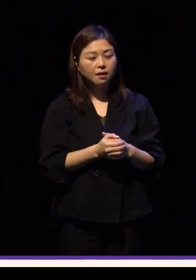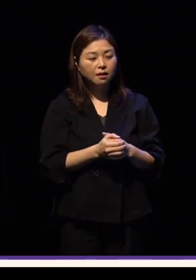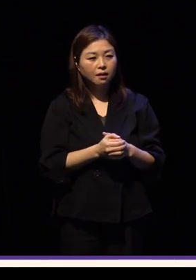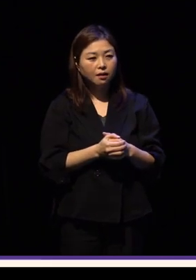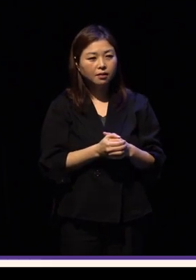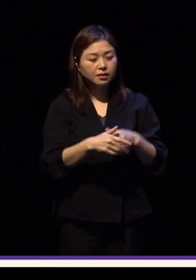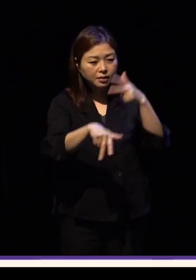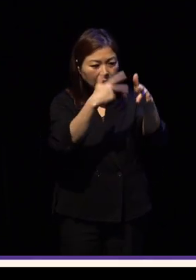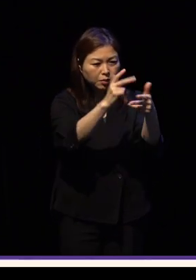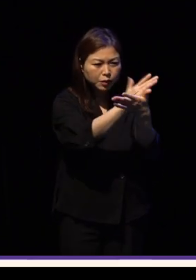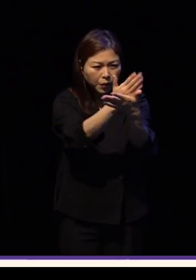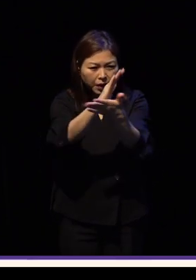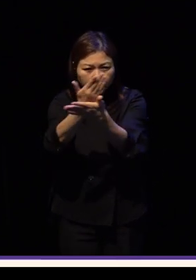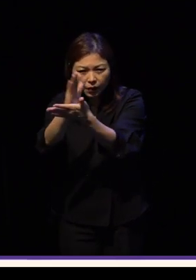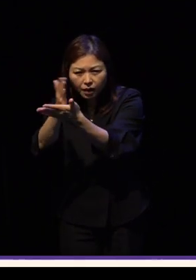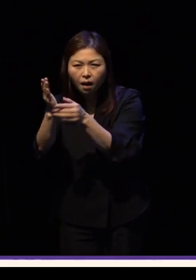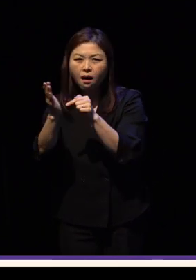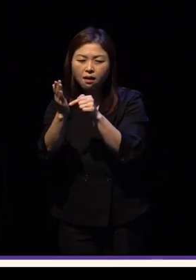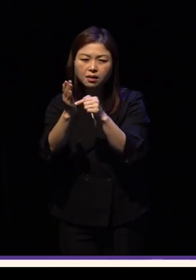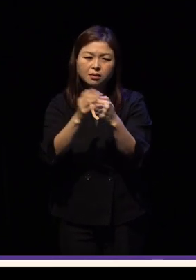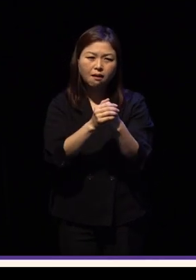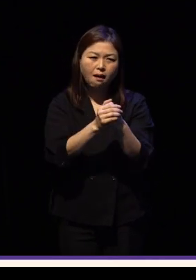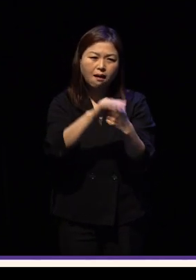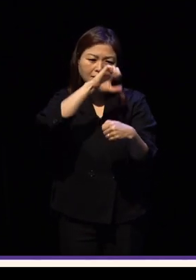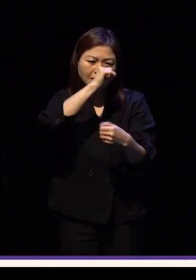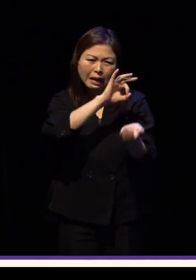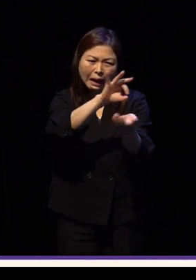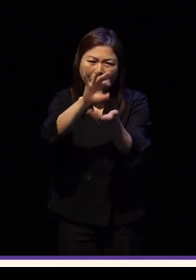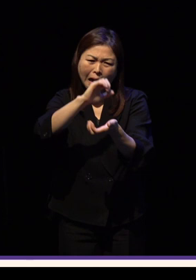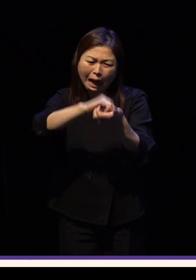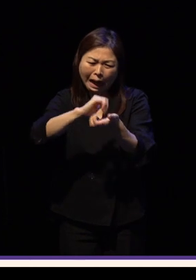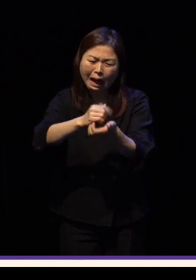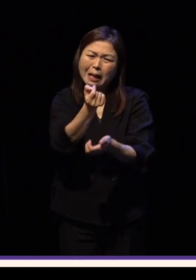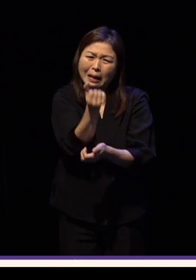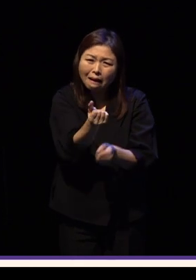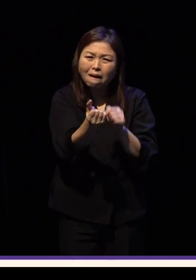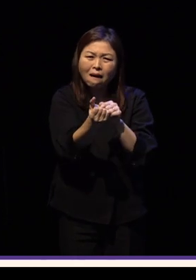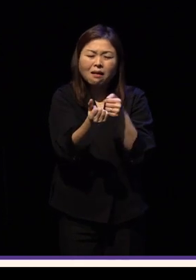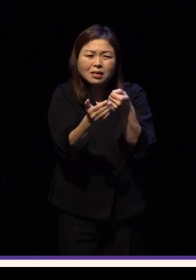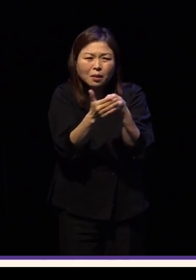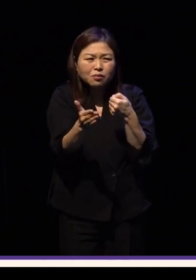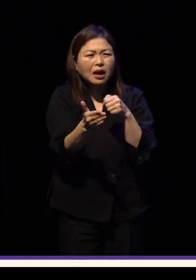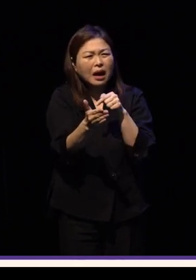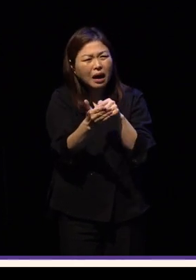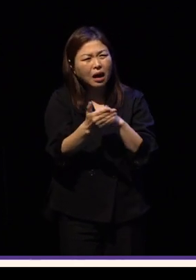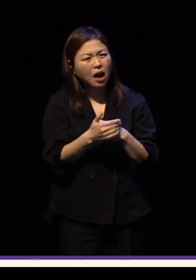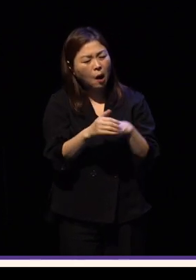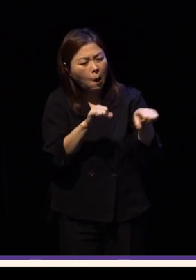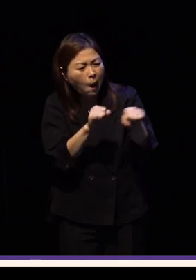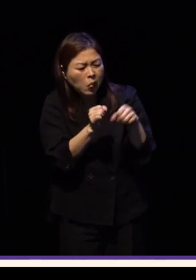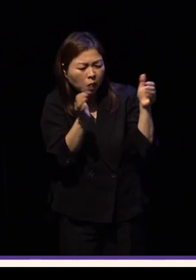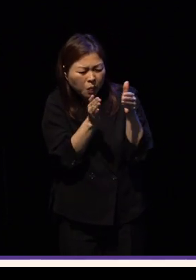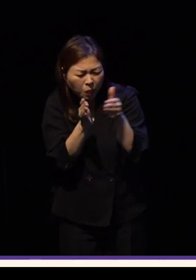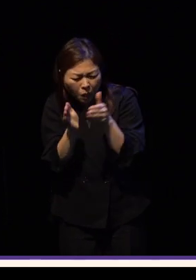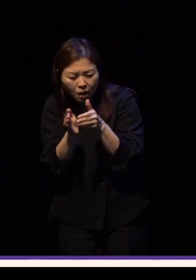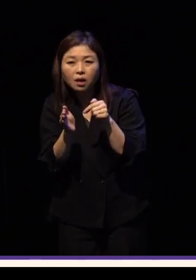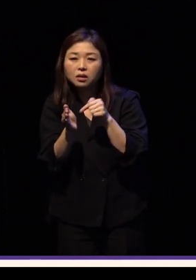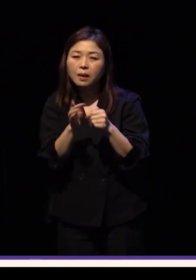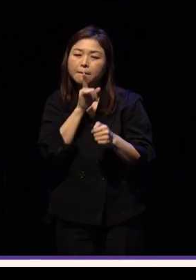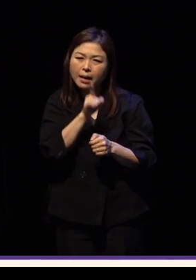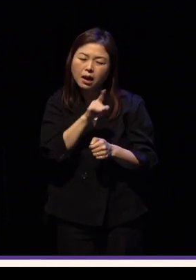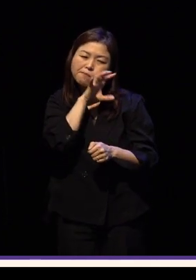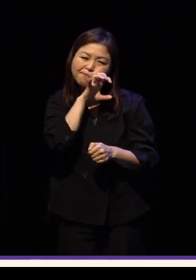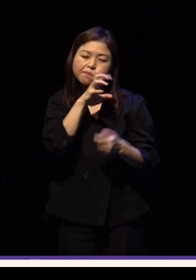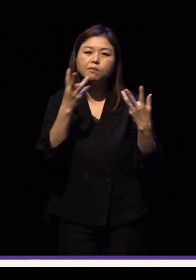앞에서 말씀드린 대로 한정될 수밖에 없어서 너무 좁다는 의견들이 많이 있었습니다. 그래서